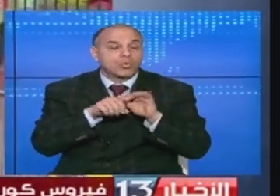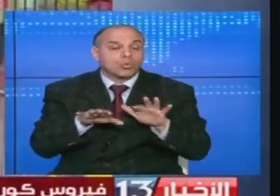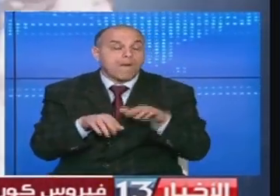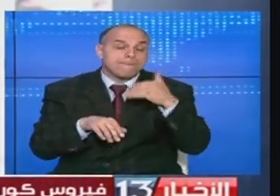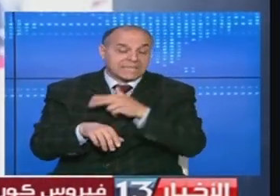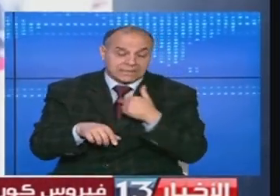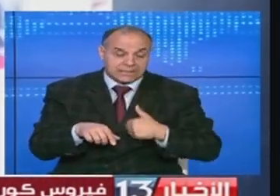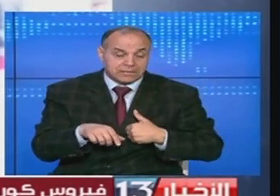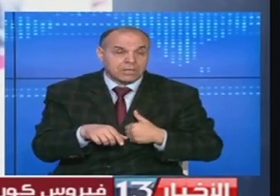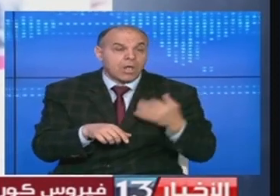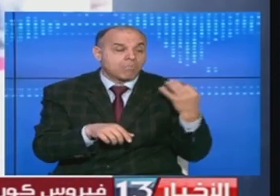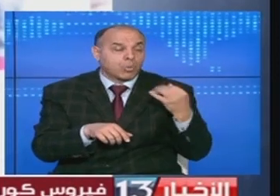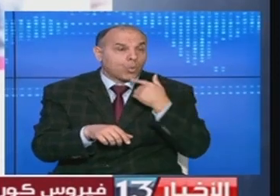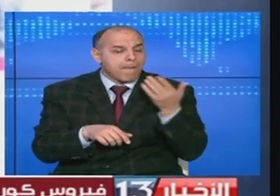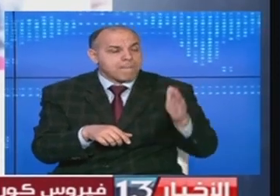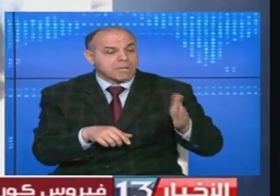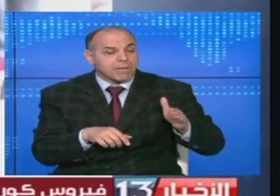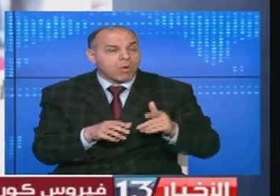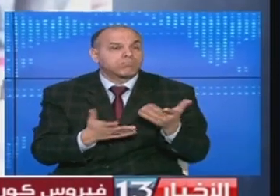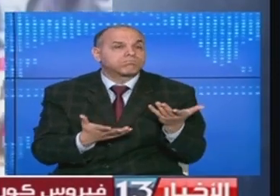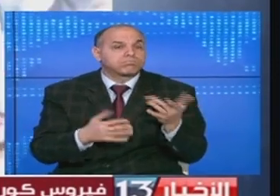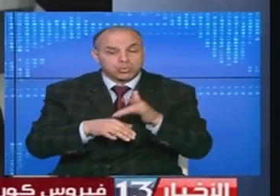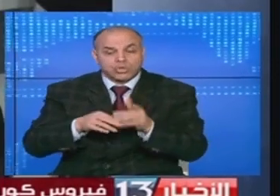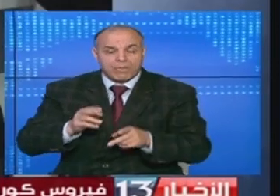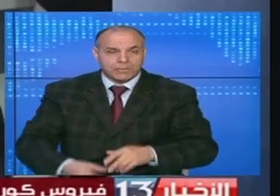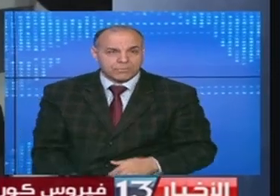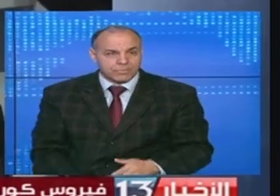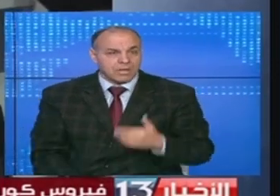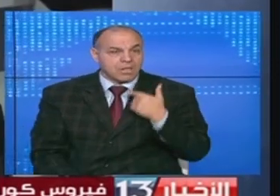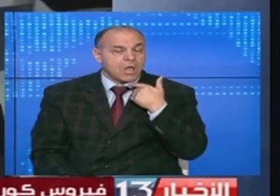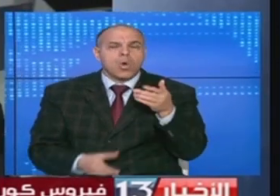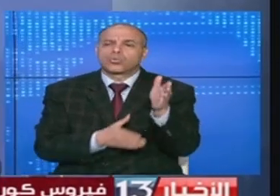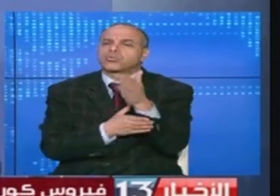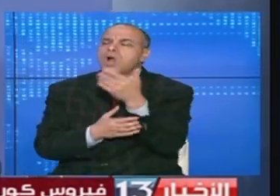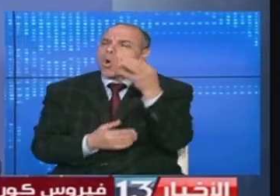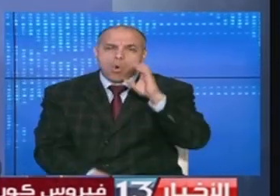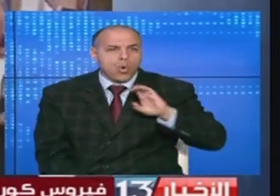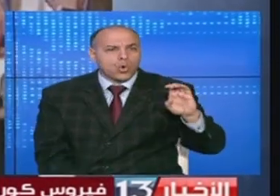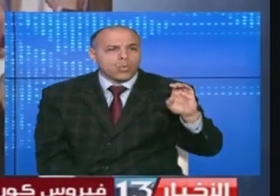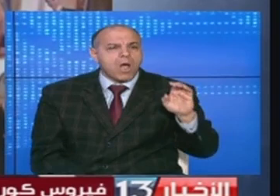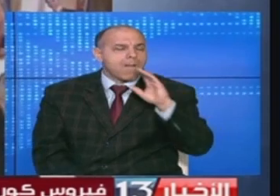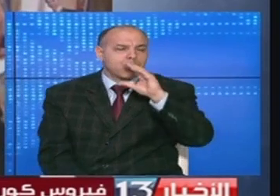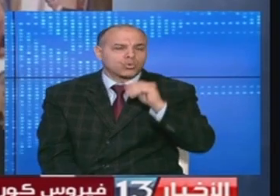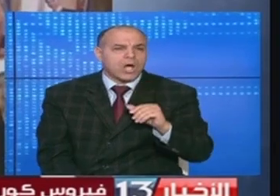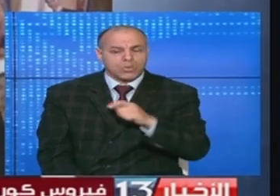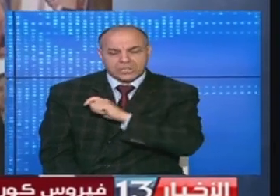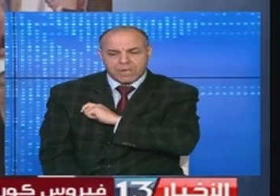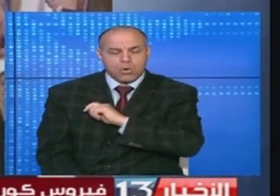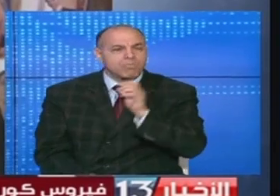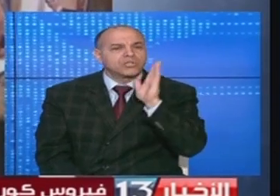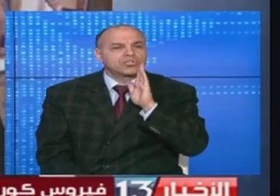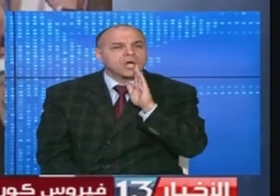من حيث معدلات الوفيات و حالات الاصابه عده حكومات اوروبيه من بينها البرتغال و اسبانيا و بلجيكا